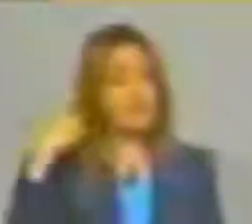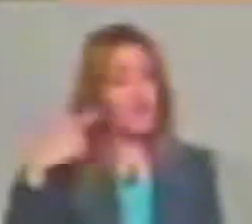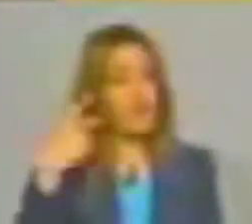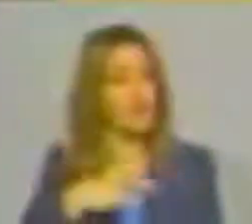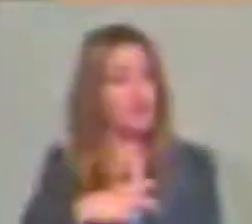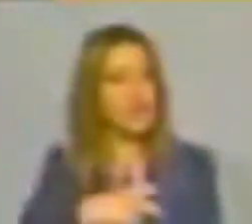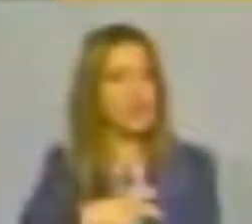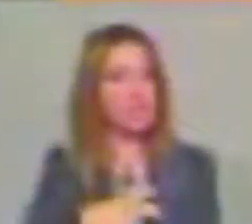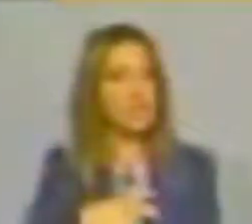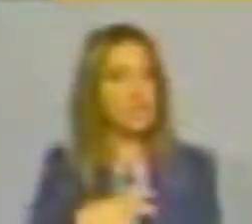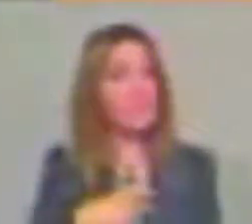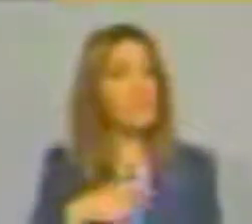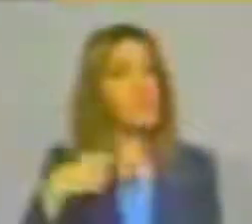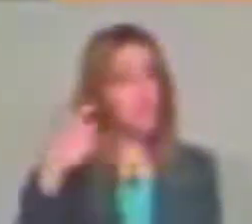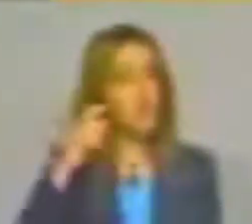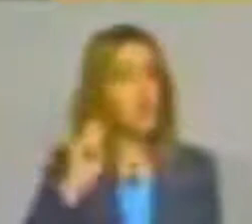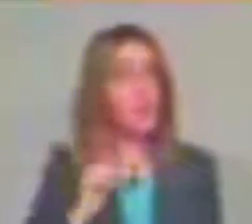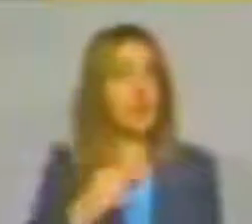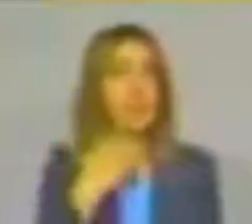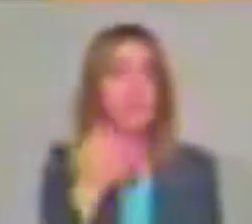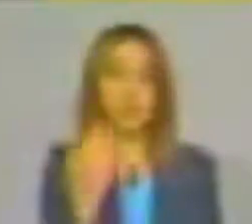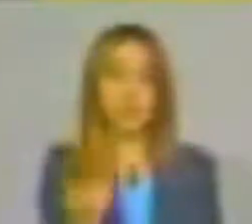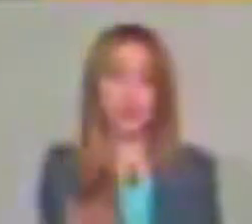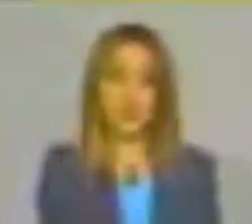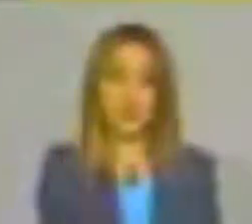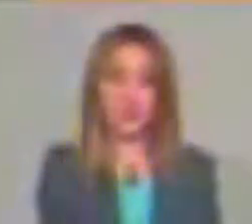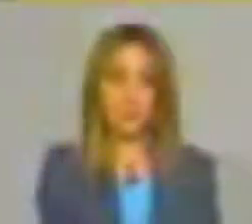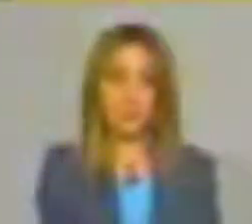sevdasına düşenlere söyledim.